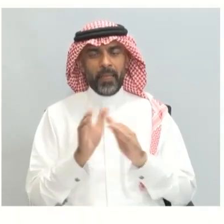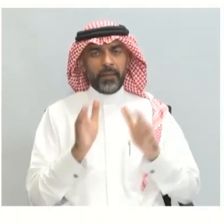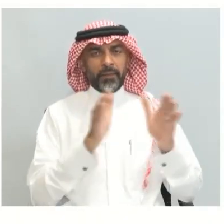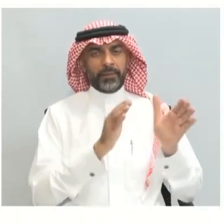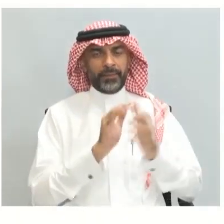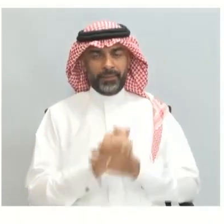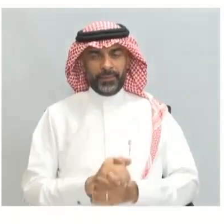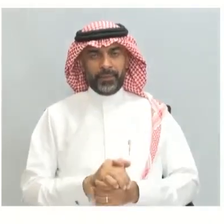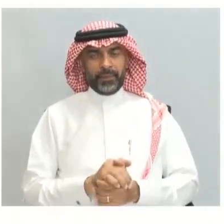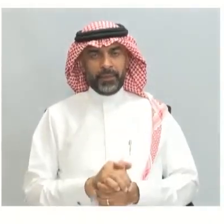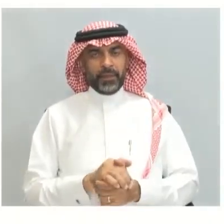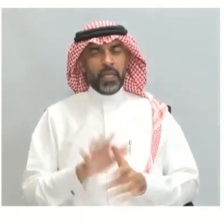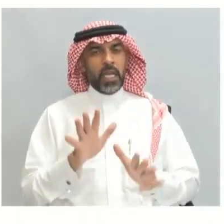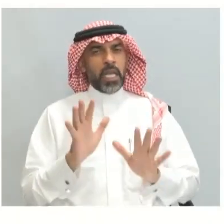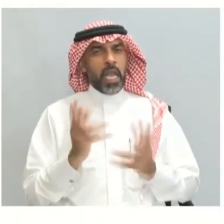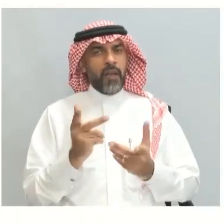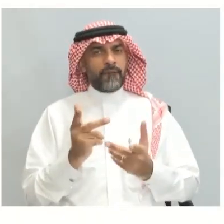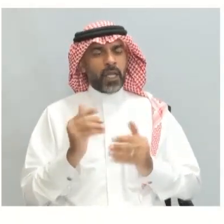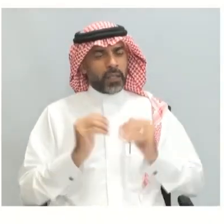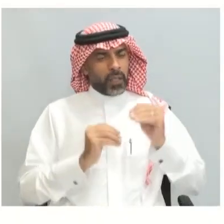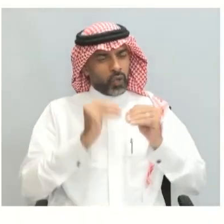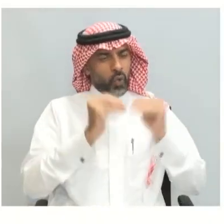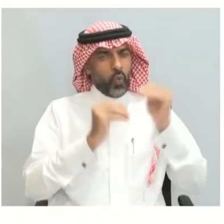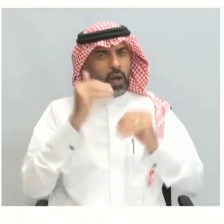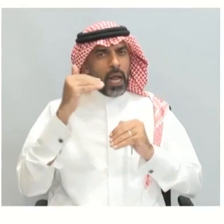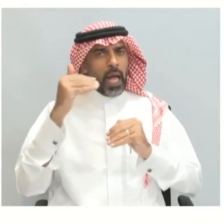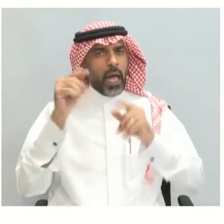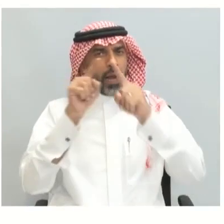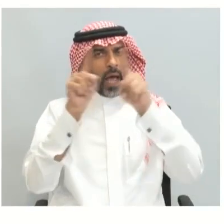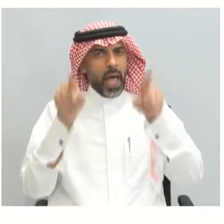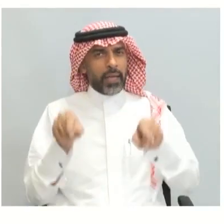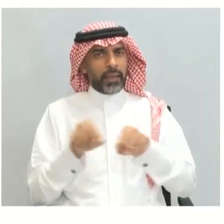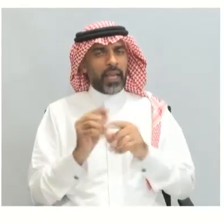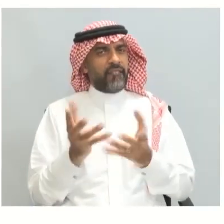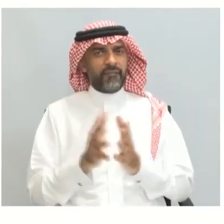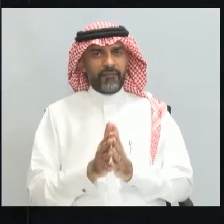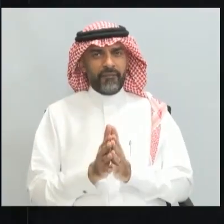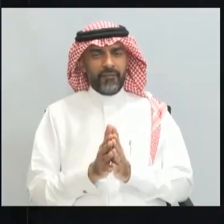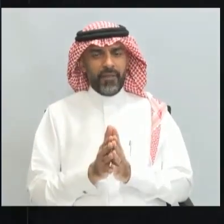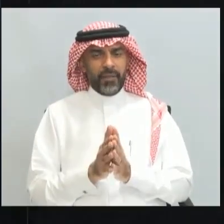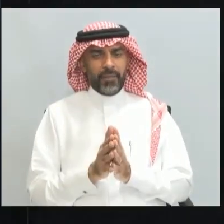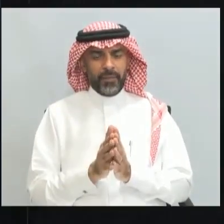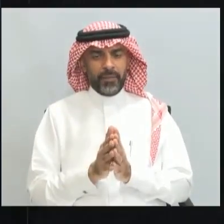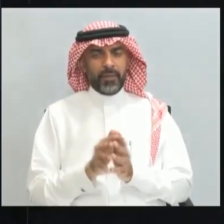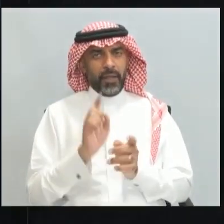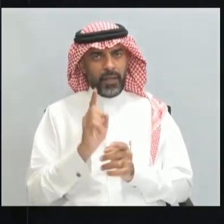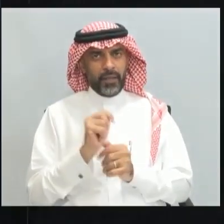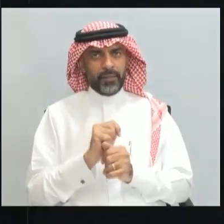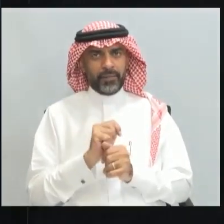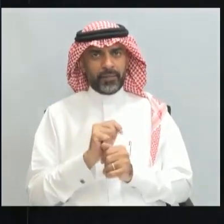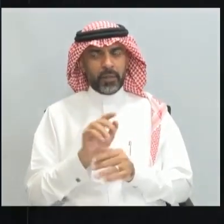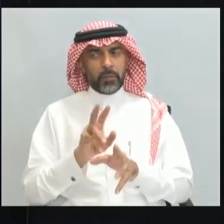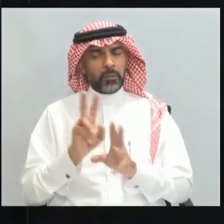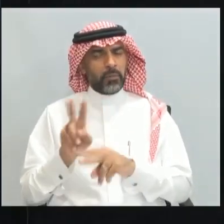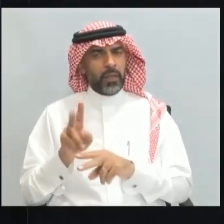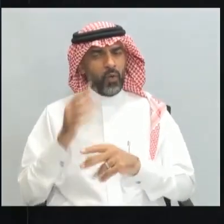الخريطه ابنائي كيف تطور علم الخرائط وكيف تطورت الخرائط اذا كما